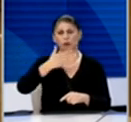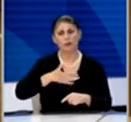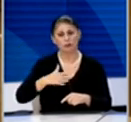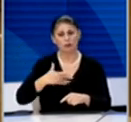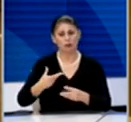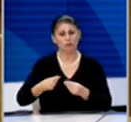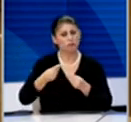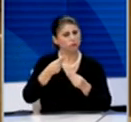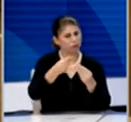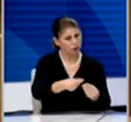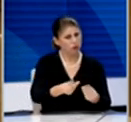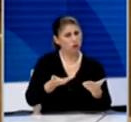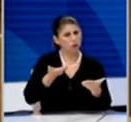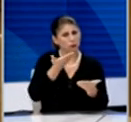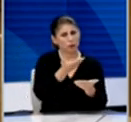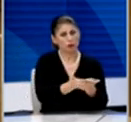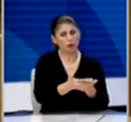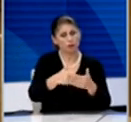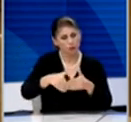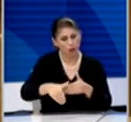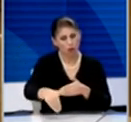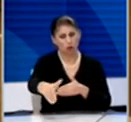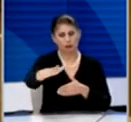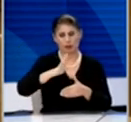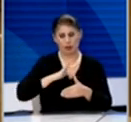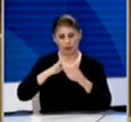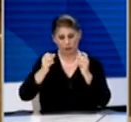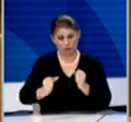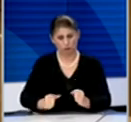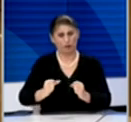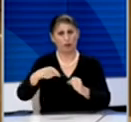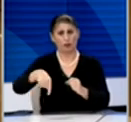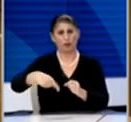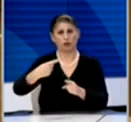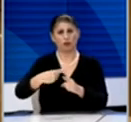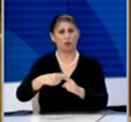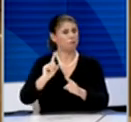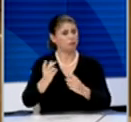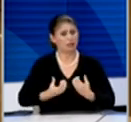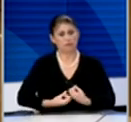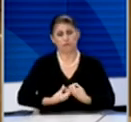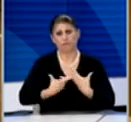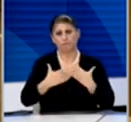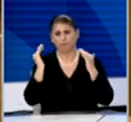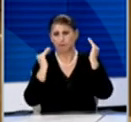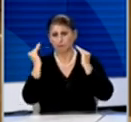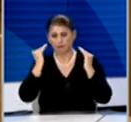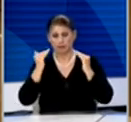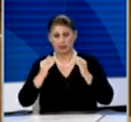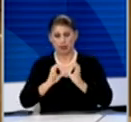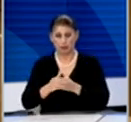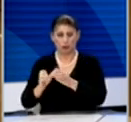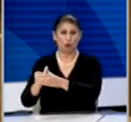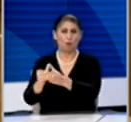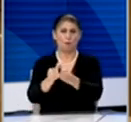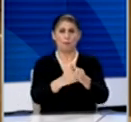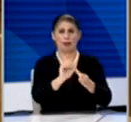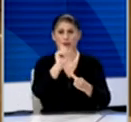καταθέσουμε τις προτάσεις μας ώστε μελλοντικά οι κάτοικοι της χώρας μας να μην αισθάνονται ανασφαλείς σε κάθε τομέα του βίου